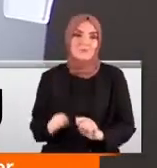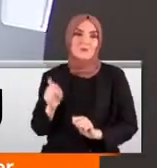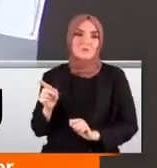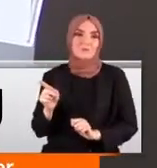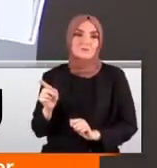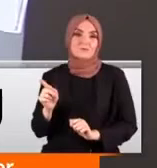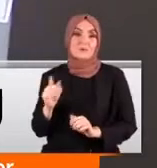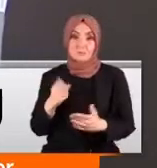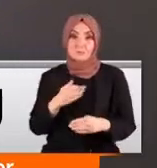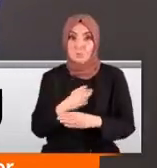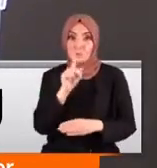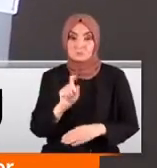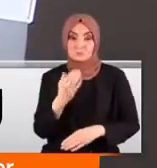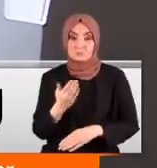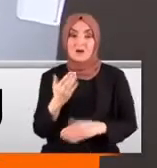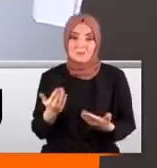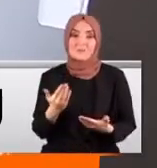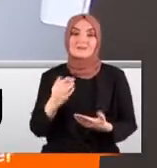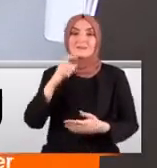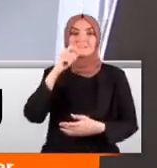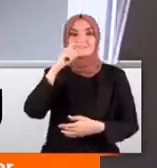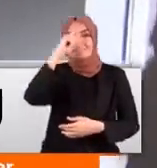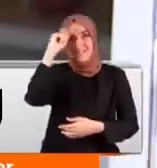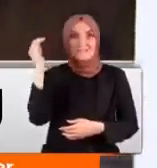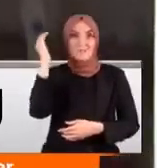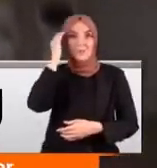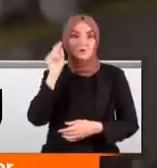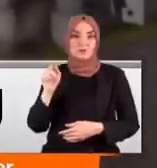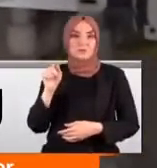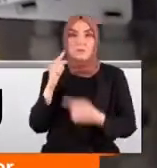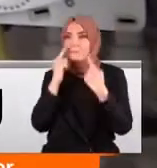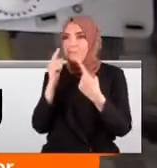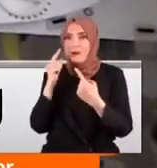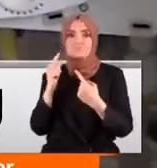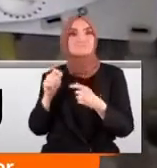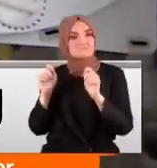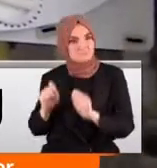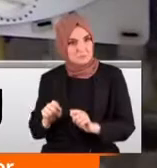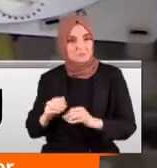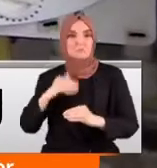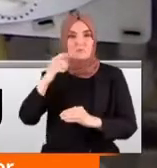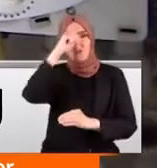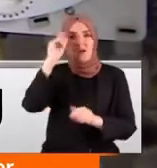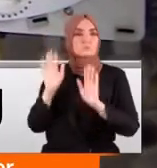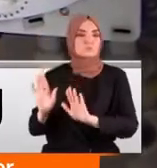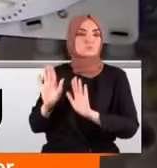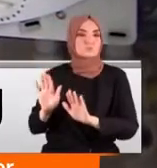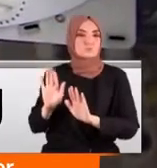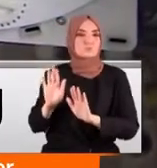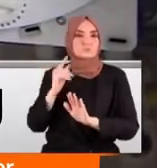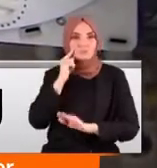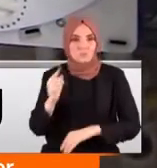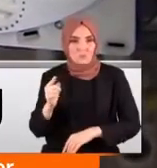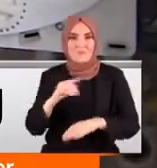hiç çalışmadı yazdan itibaren. Bu cihazın belli bir zaman içerisinde peteklerin içerisindeki tortular filtreleri tıkıyor. Bu